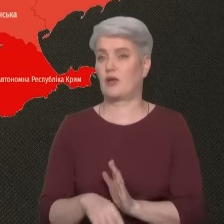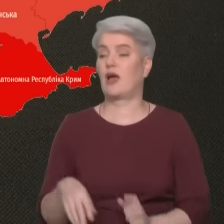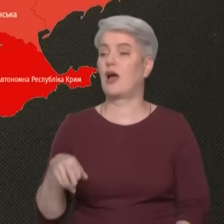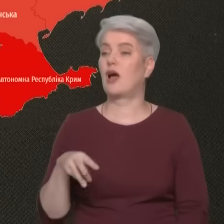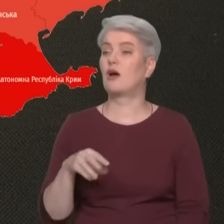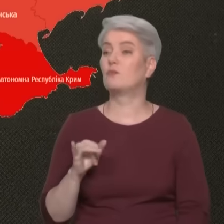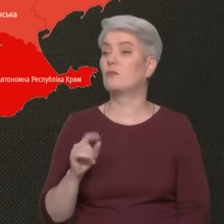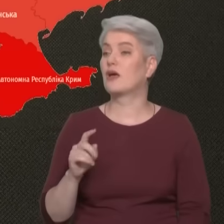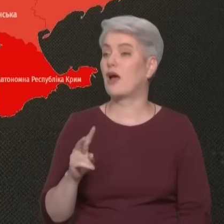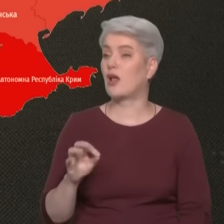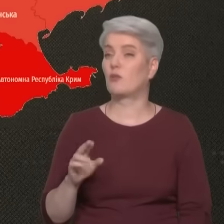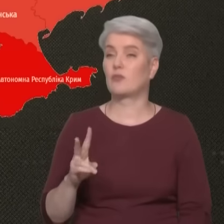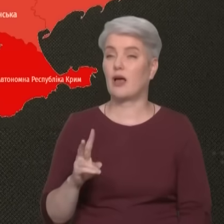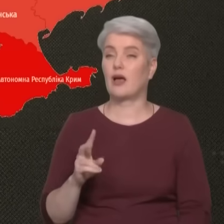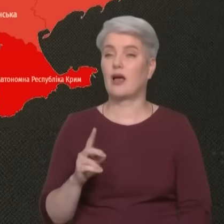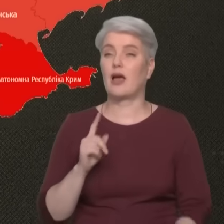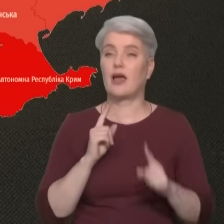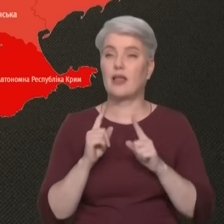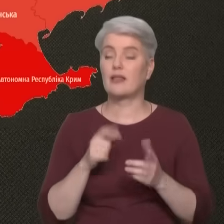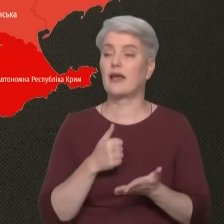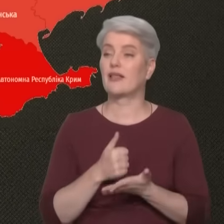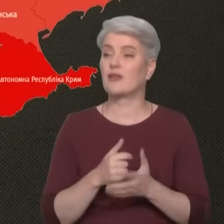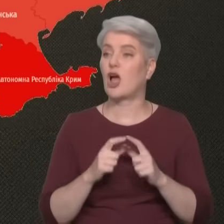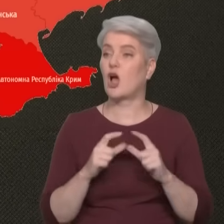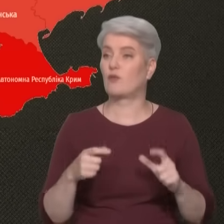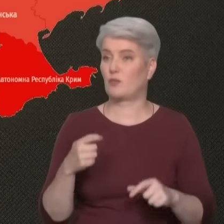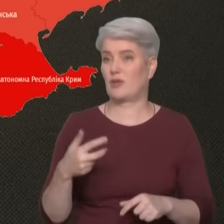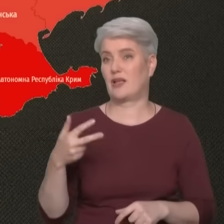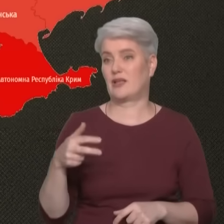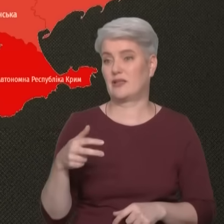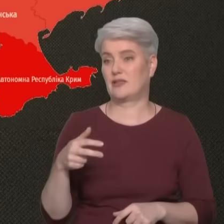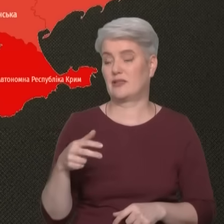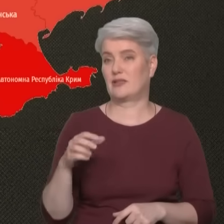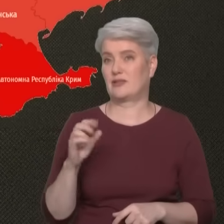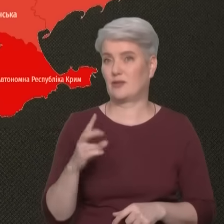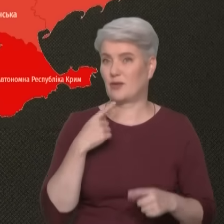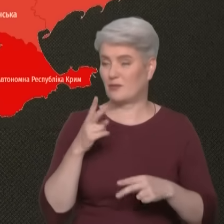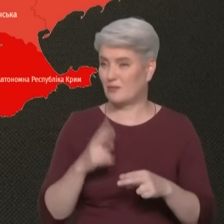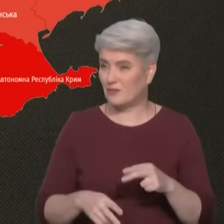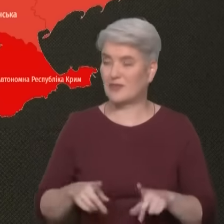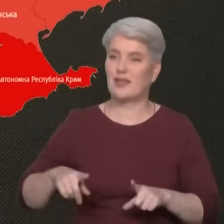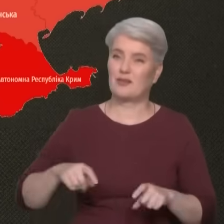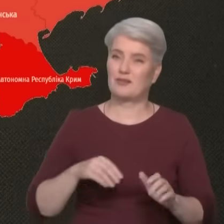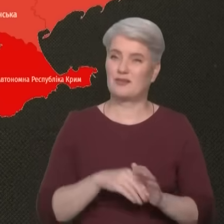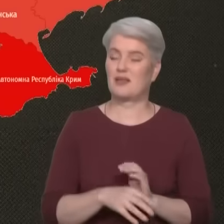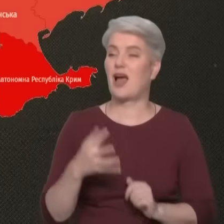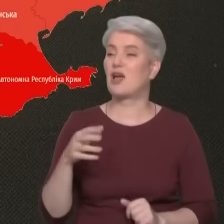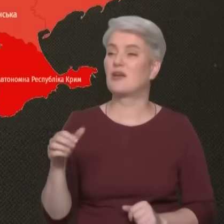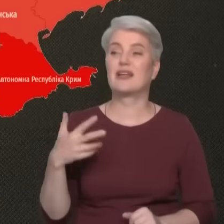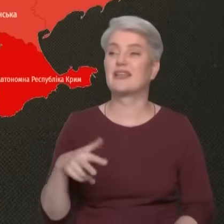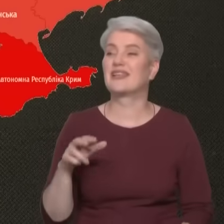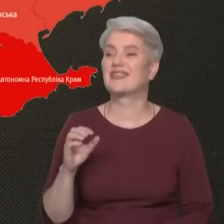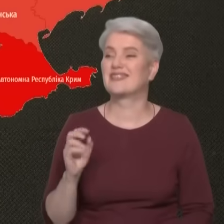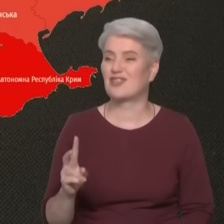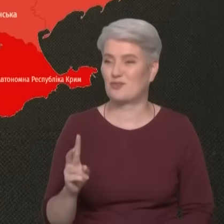Михайло Подоляк, радник керівника Офісу президента України. Вам фактично 30 хвилин, щоб договорити і побіжали в сховище. Будь ласка. 30 хвилин – це багато. 30